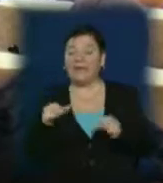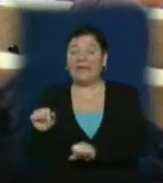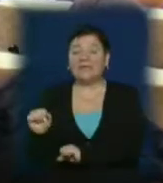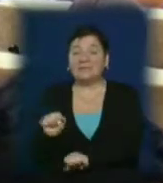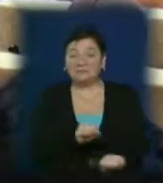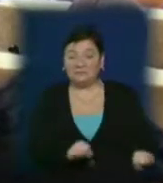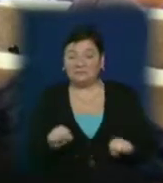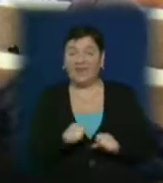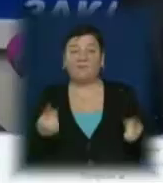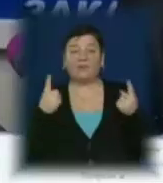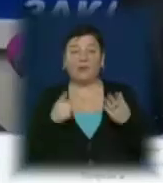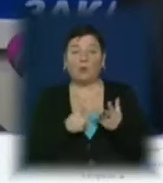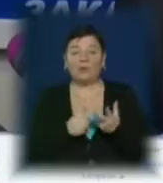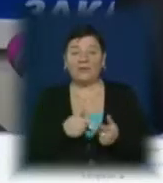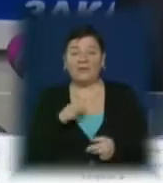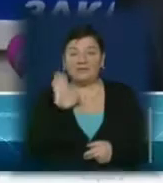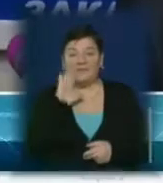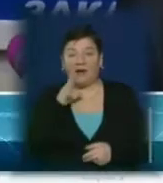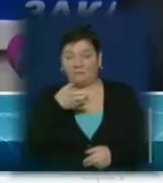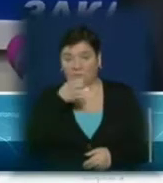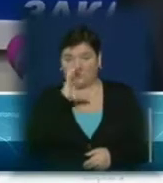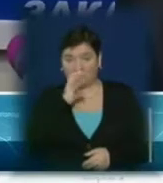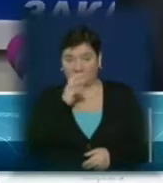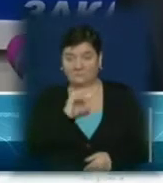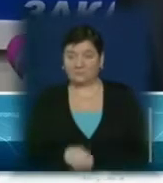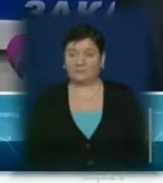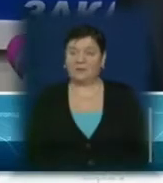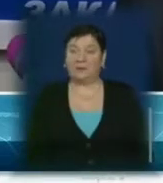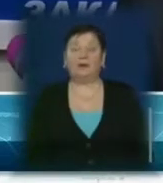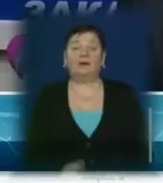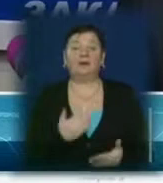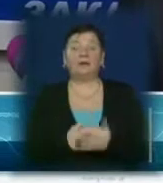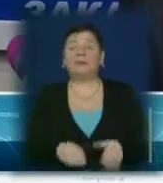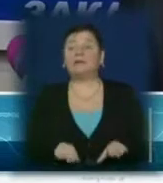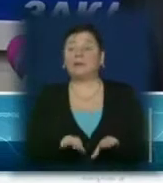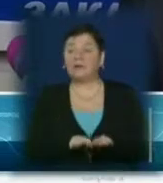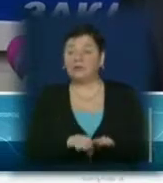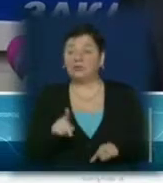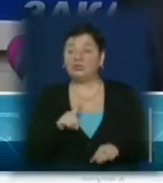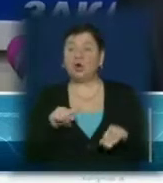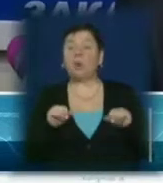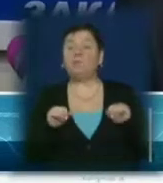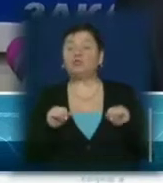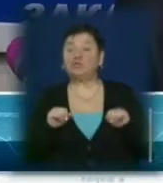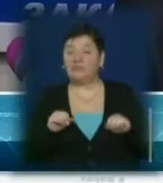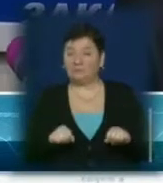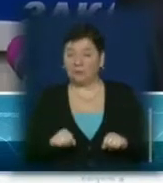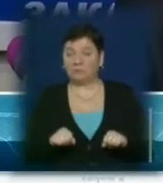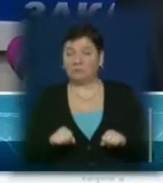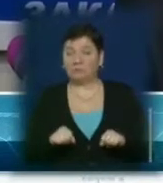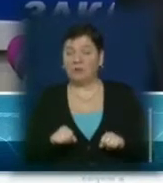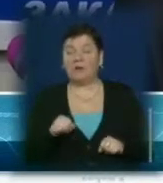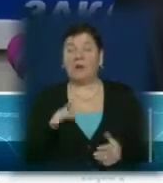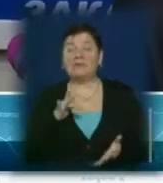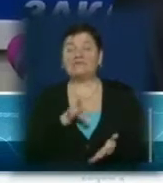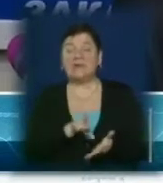приміщення, вживати велику кількість рідини. Прогнози епідеміологів є такими, що, можливо, це затвердженням